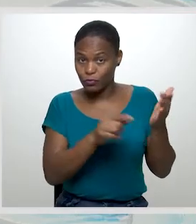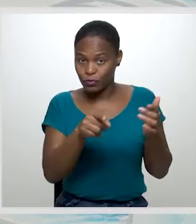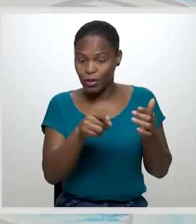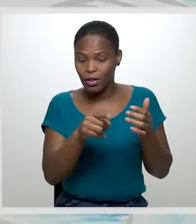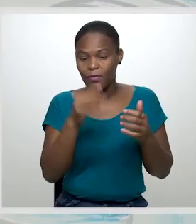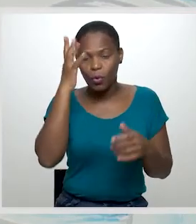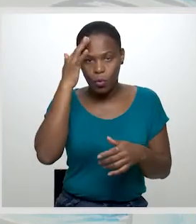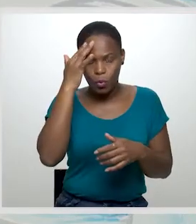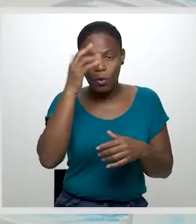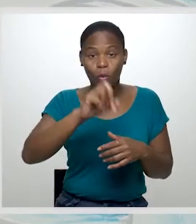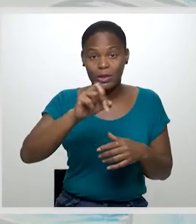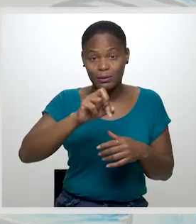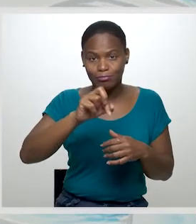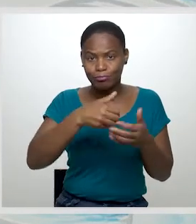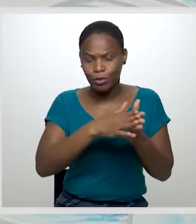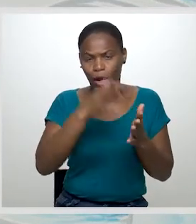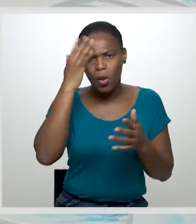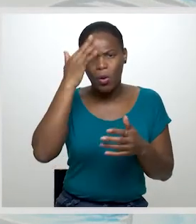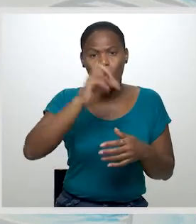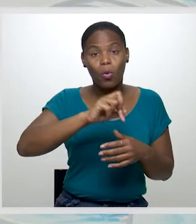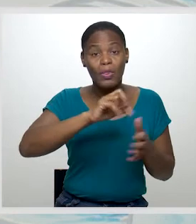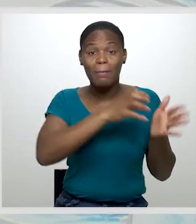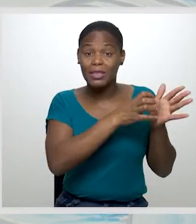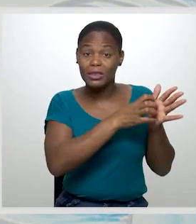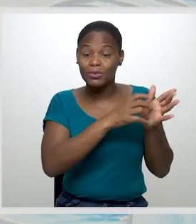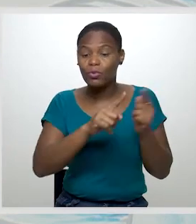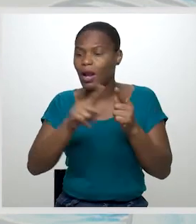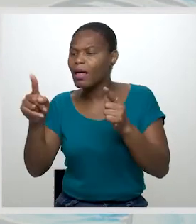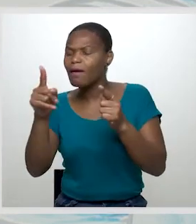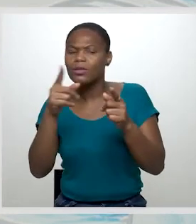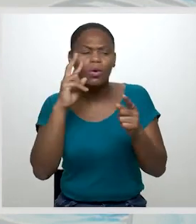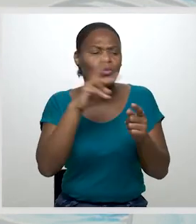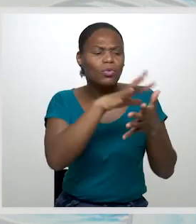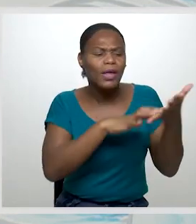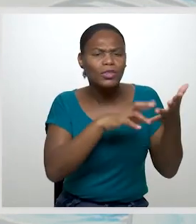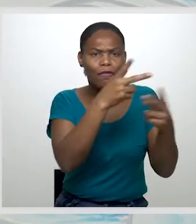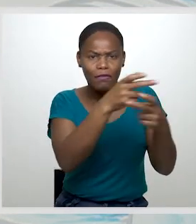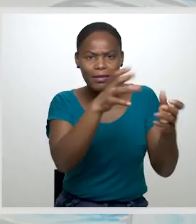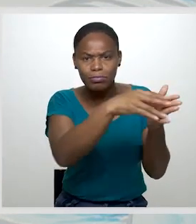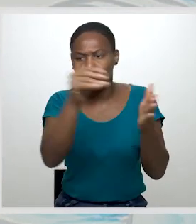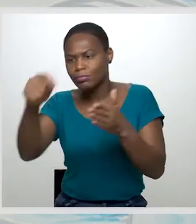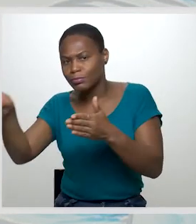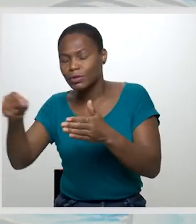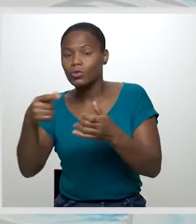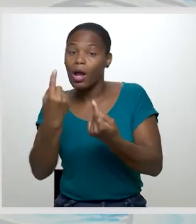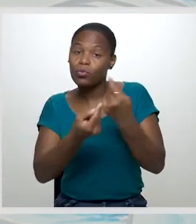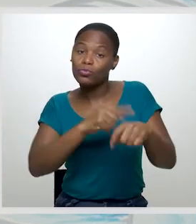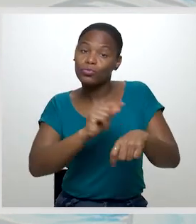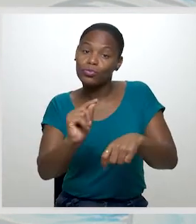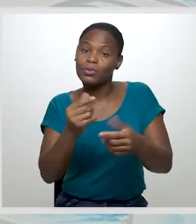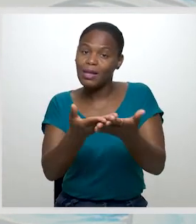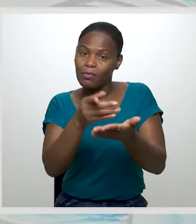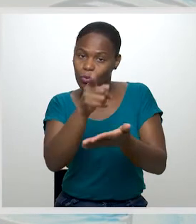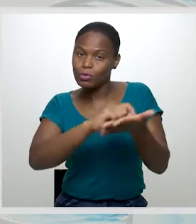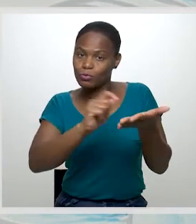8 images. Voilà, tu vas les associer avec une phrase du test. Je te laisse quelques secondes pour résoudre